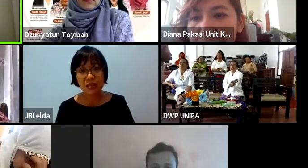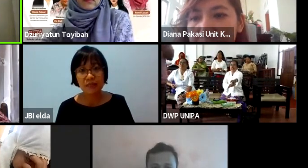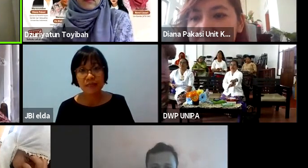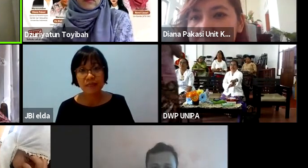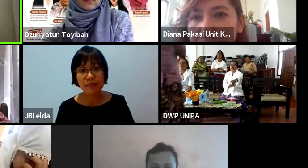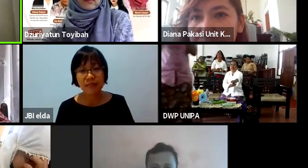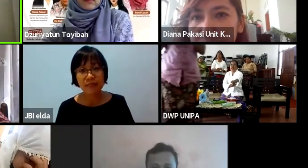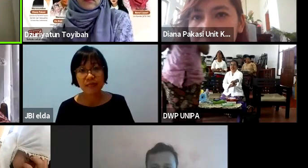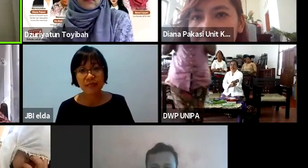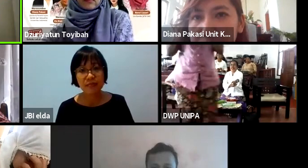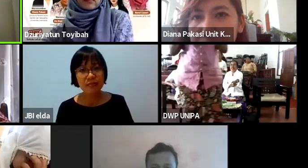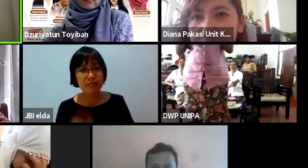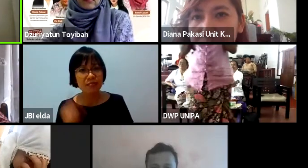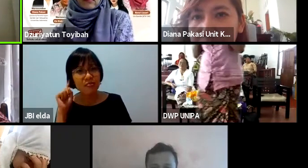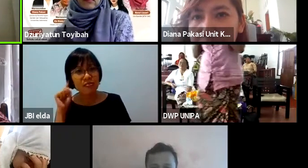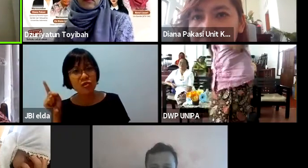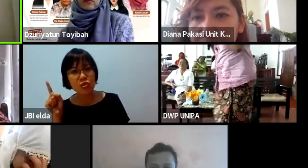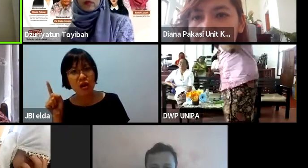Di